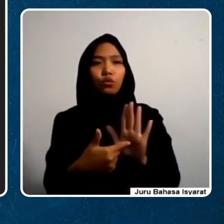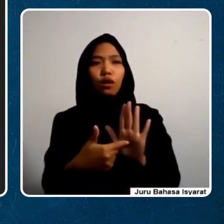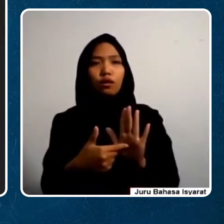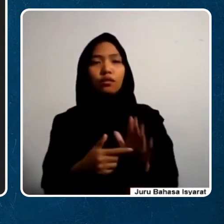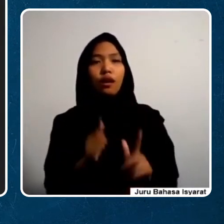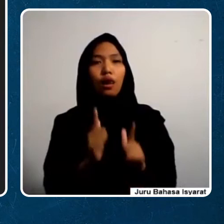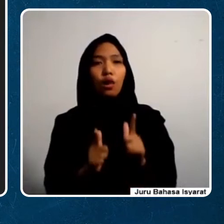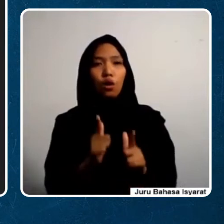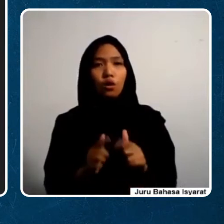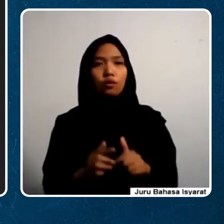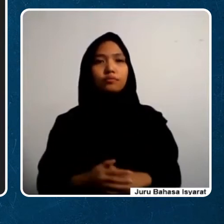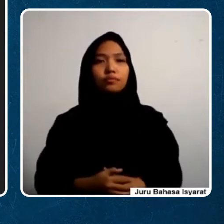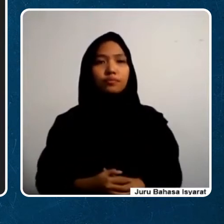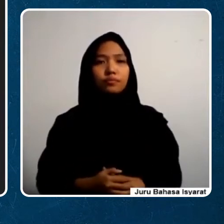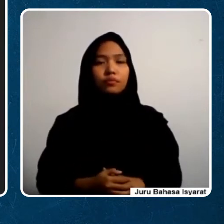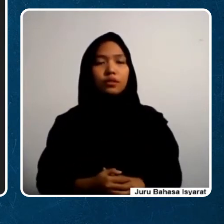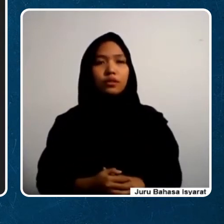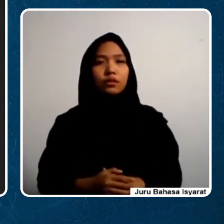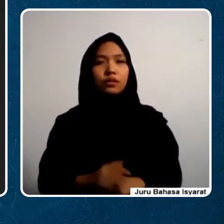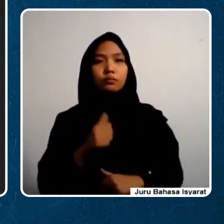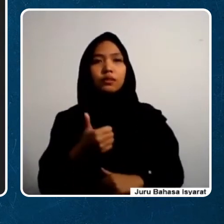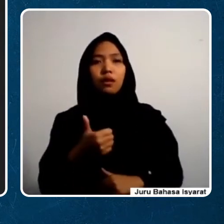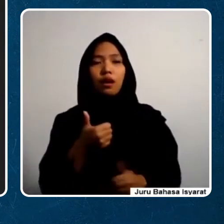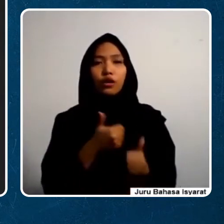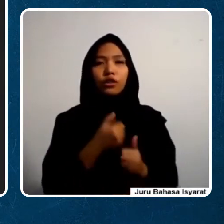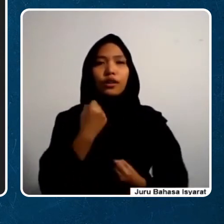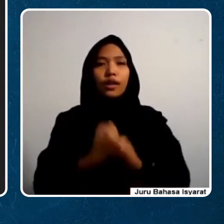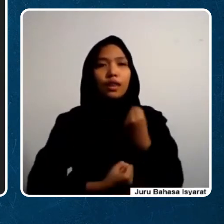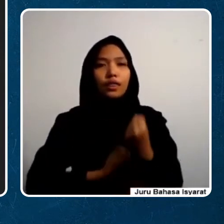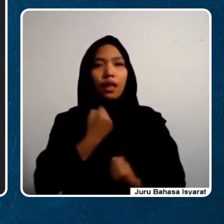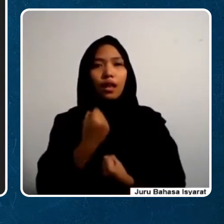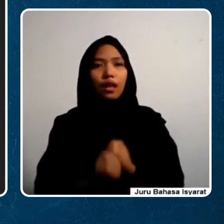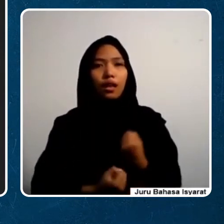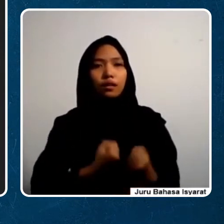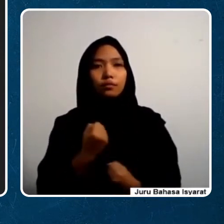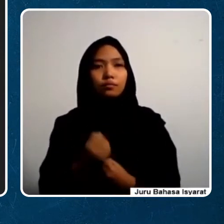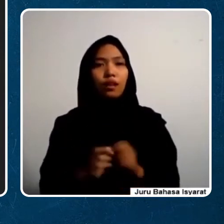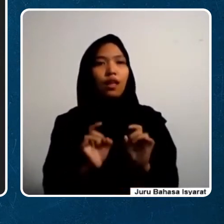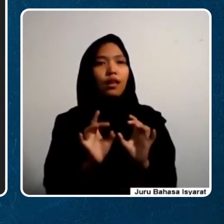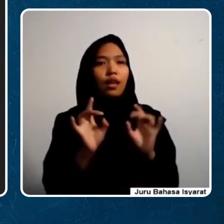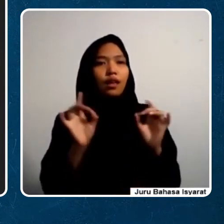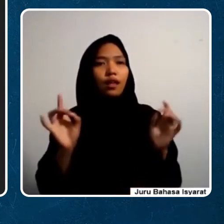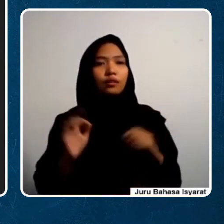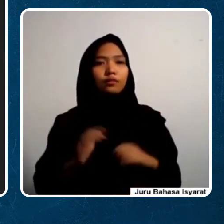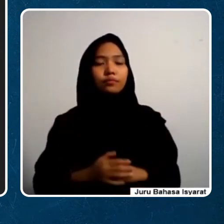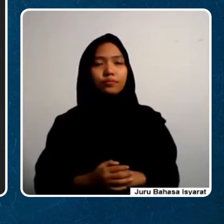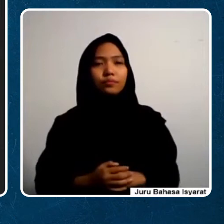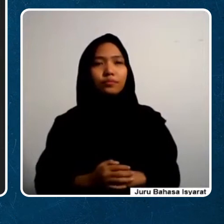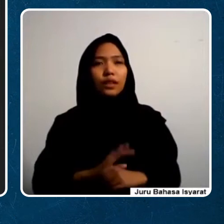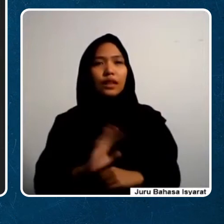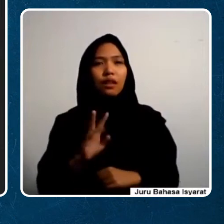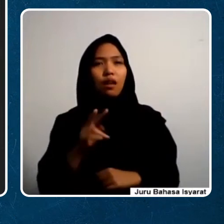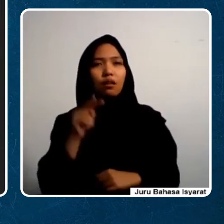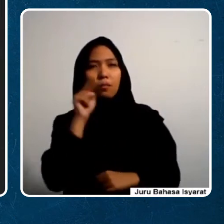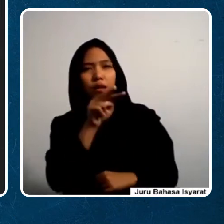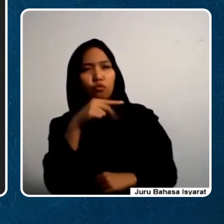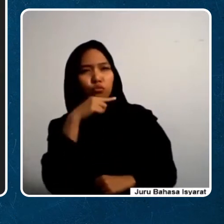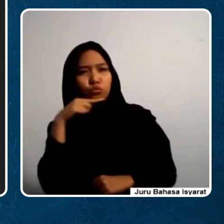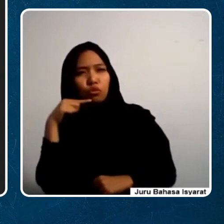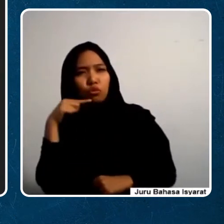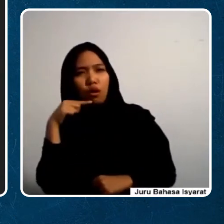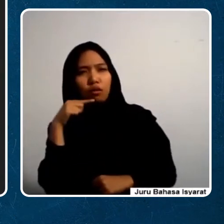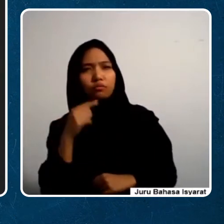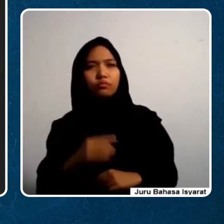kita mampu beraktivitas seperti manusia normal lainnya. Nah, kita ingin menunjukkan bahwa kita itu bisa